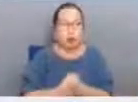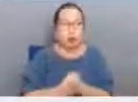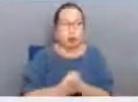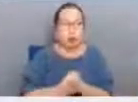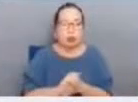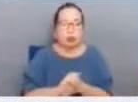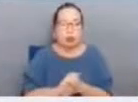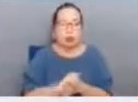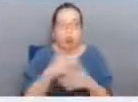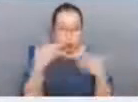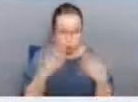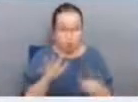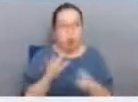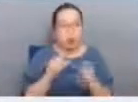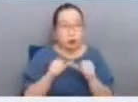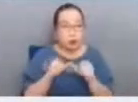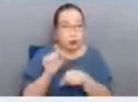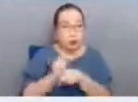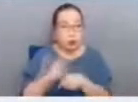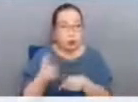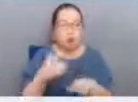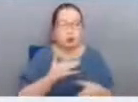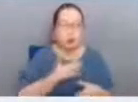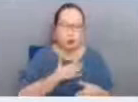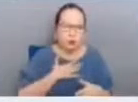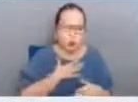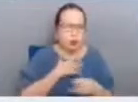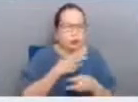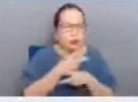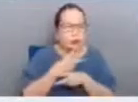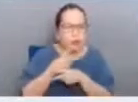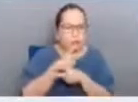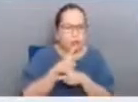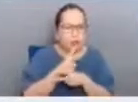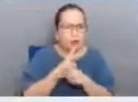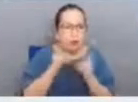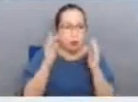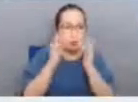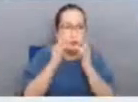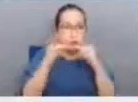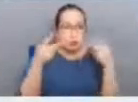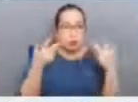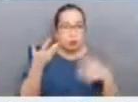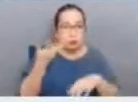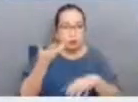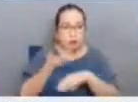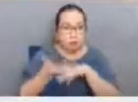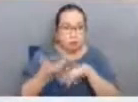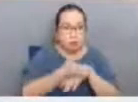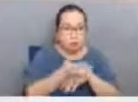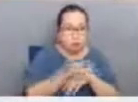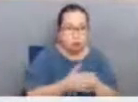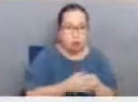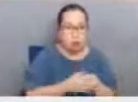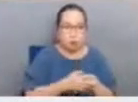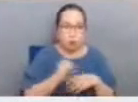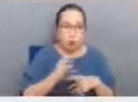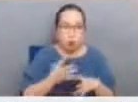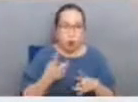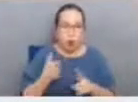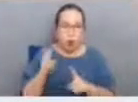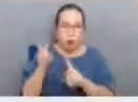kayo, biktima na po kayo ng illegal recruiter. Salamat po. Okay. Maraming salamat